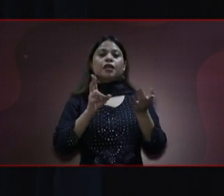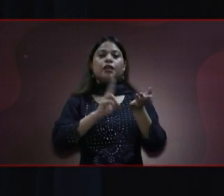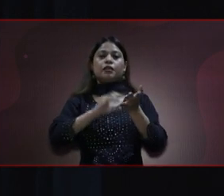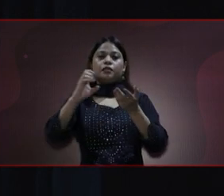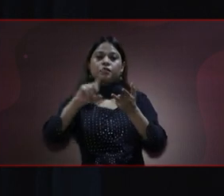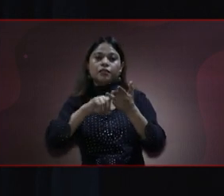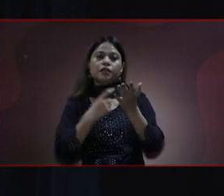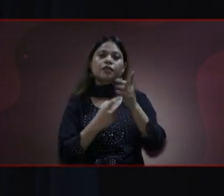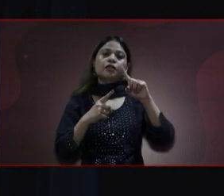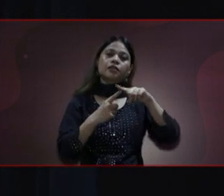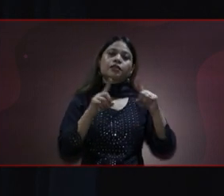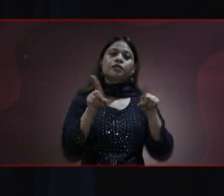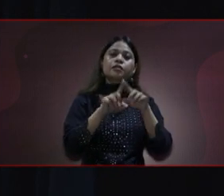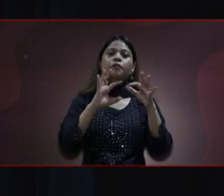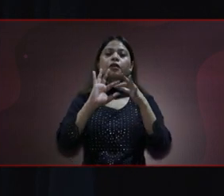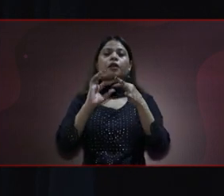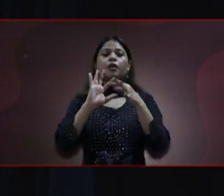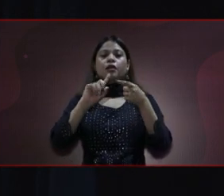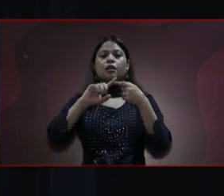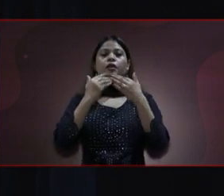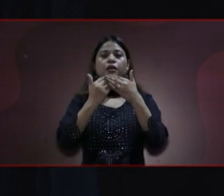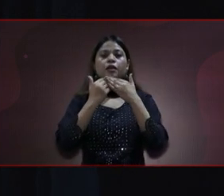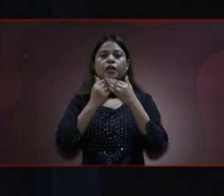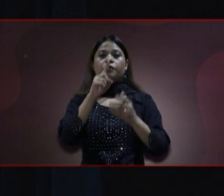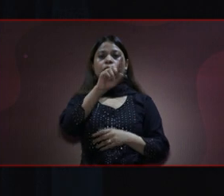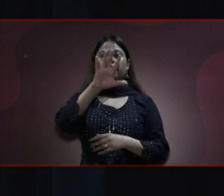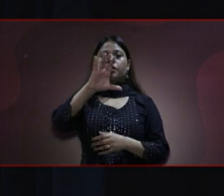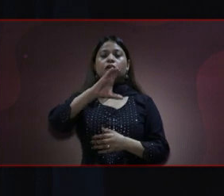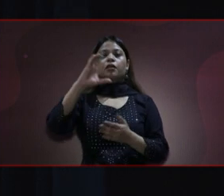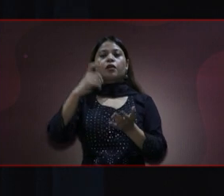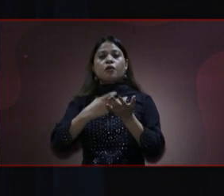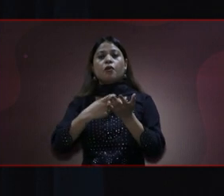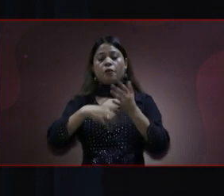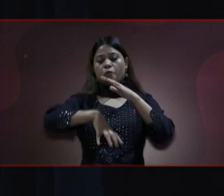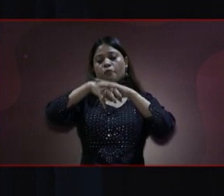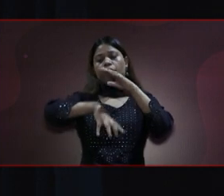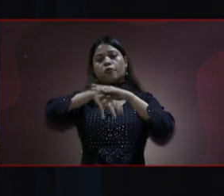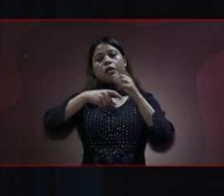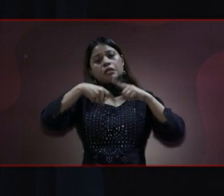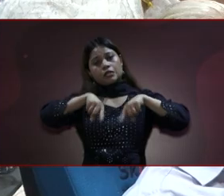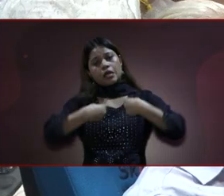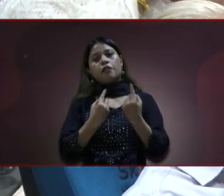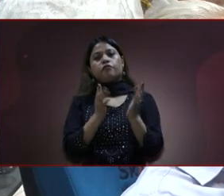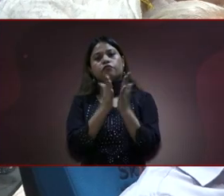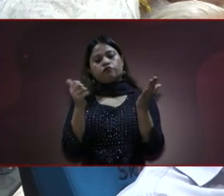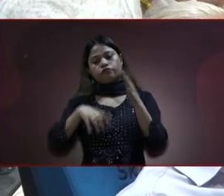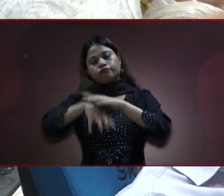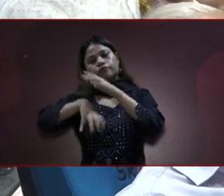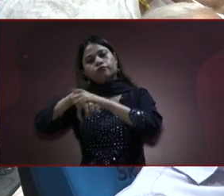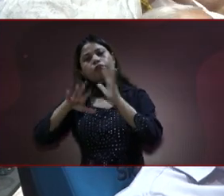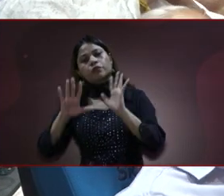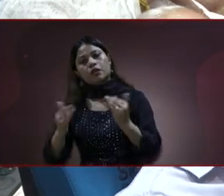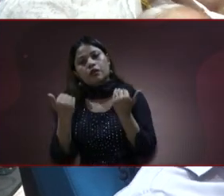स्वयं 15 करोड़ किताब खुद बनाएगी। और उसको हमारा वितरण कहाँ होगा? हमारे जो